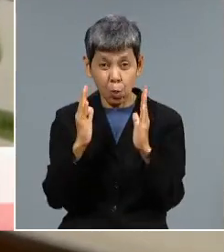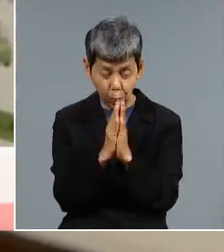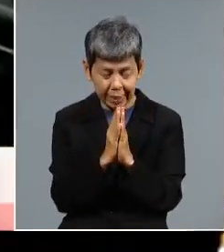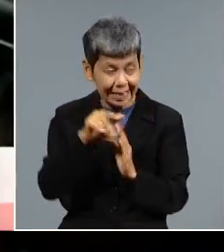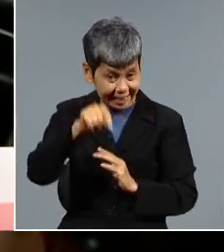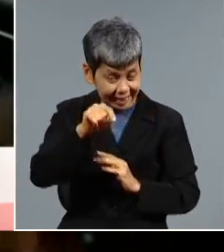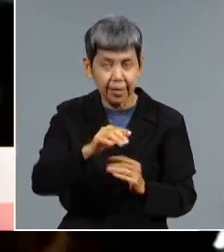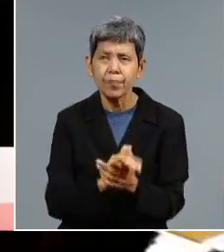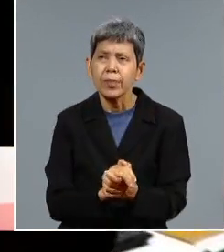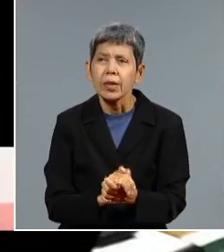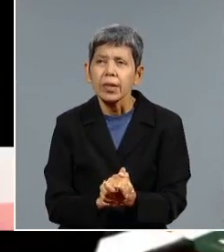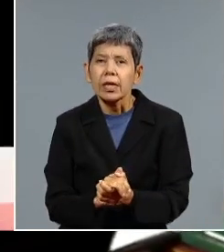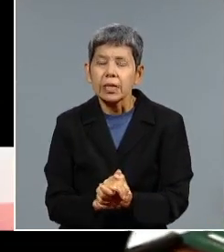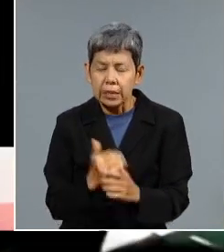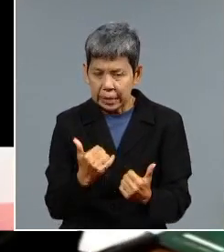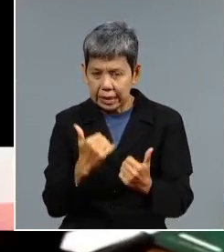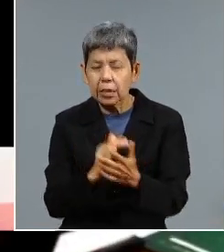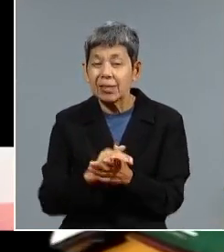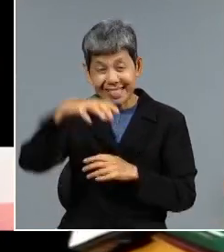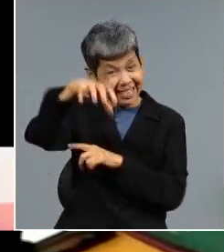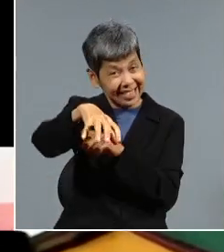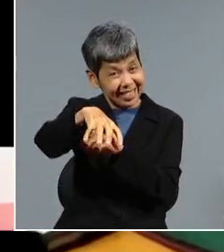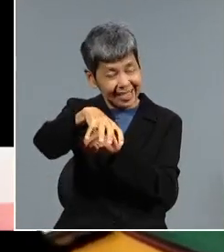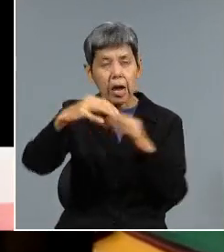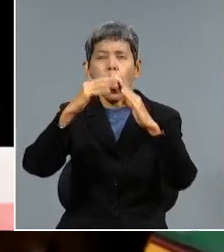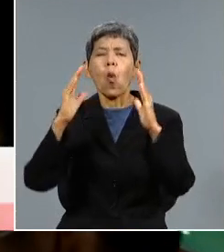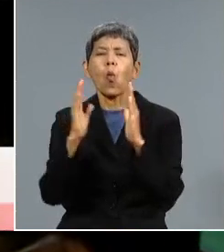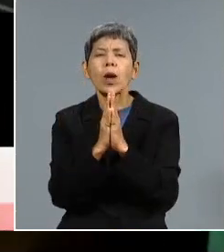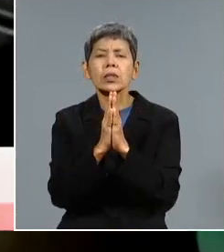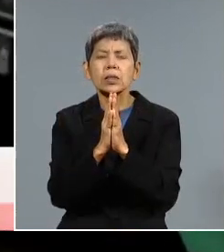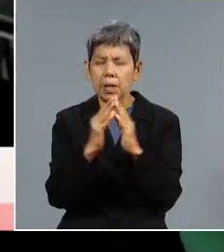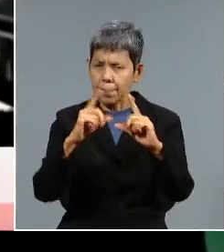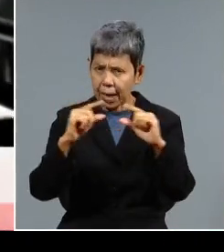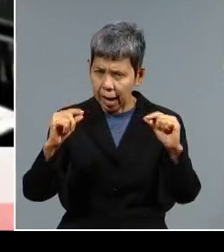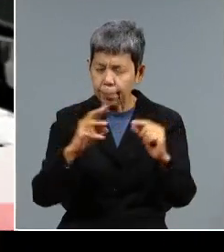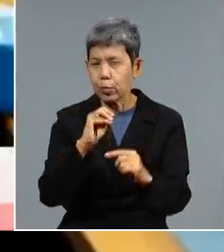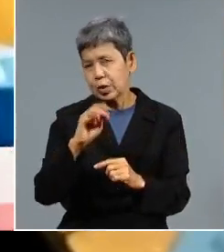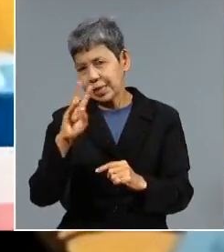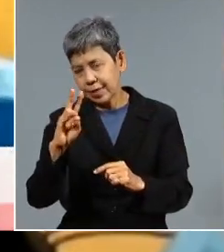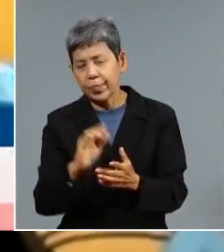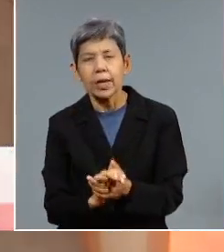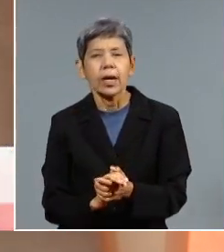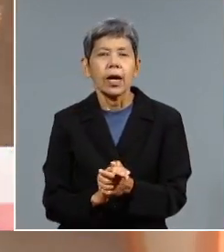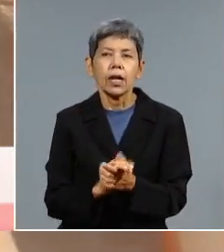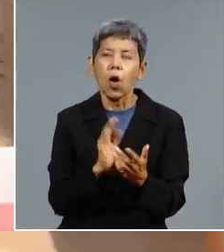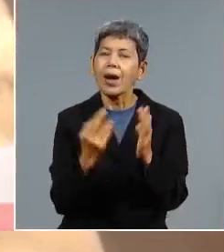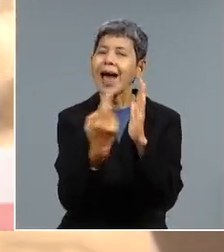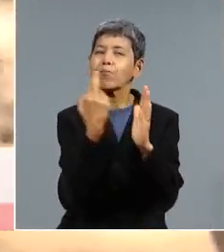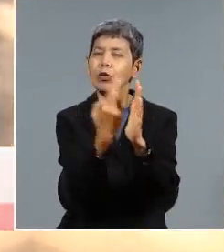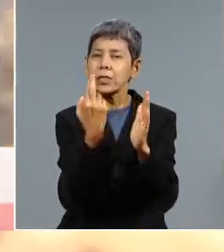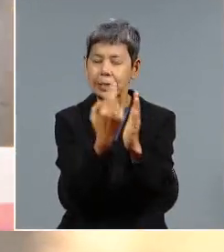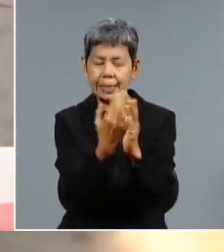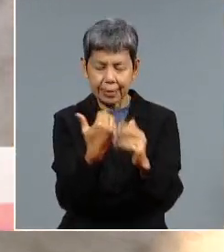วิชัยประชาสามัคคีศาลานี้นะอยู่ที่วัดท่ามะขามครับหมู่ 7ตำบลสามเรือนอำเภอโพธารามจังหวัดราชบุรี